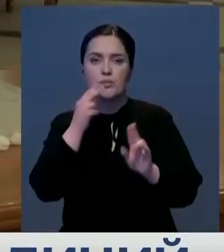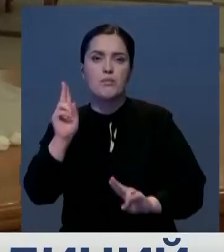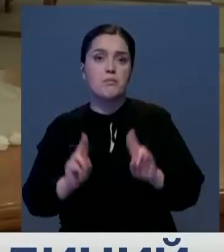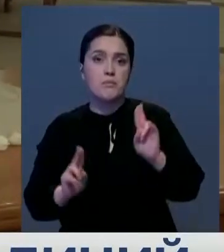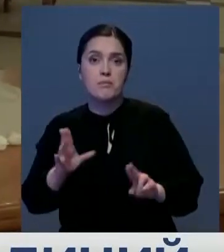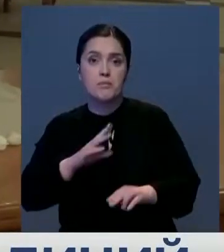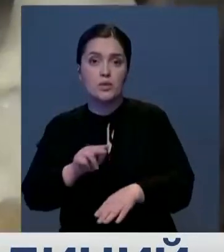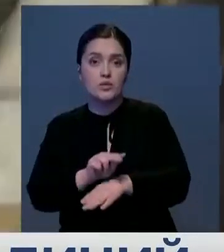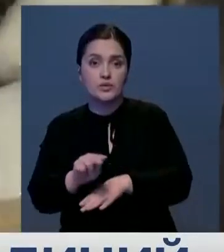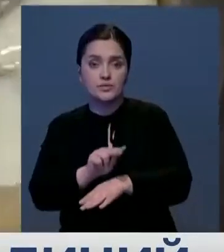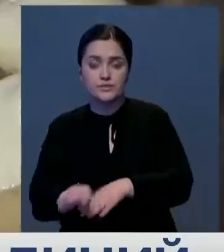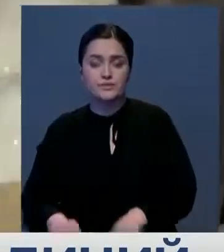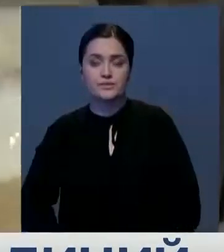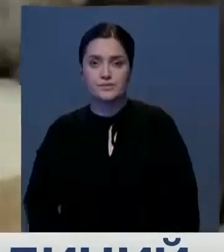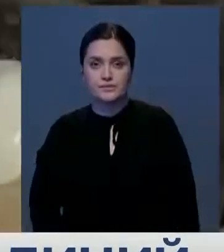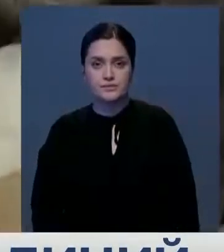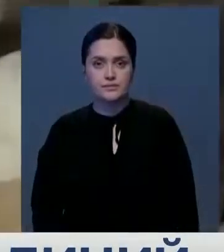провели мастер-класс.